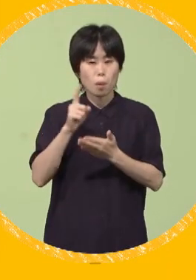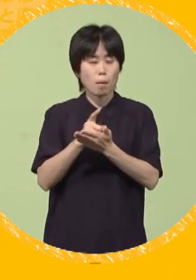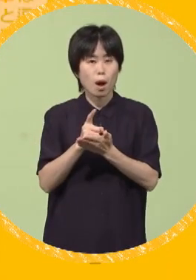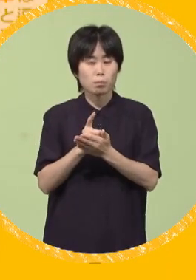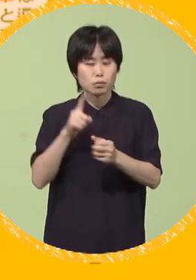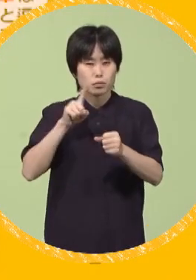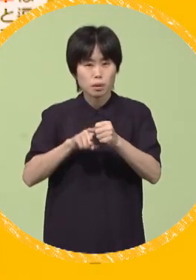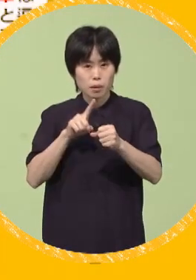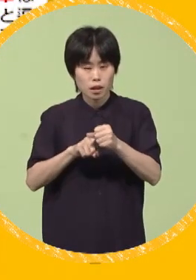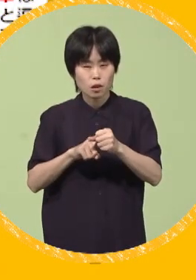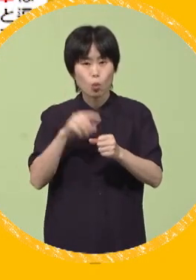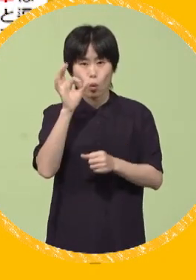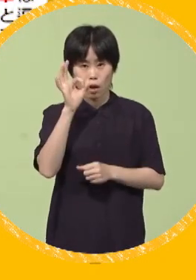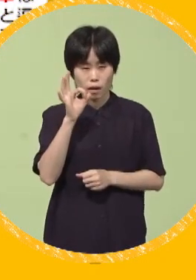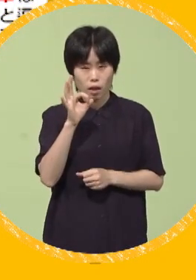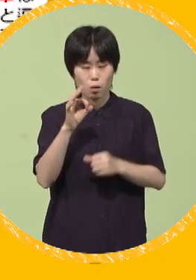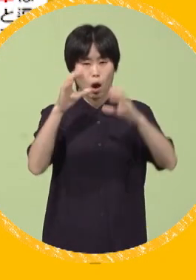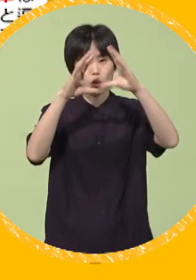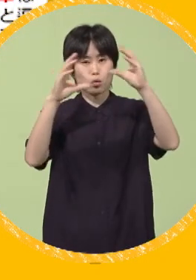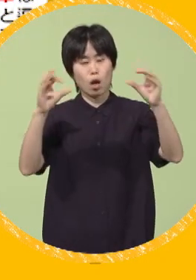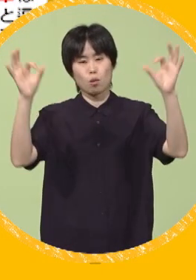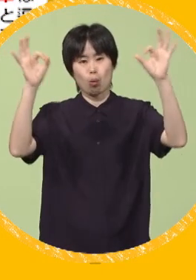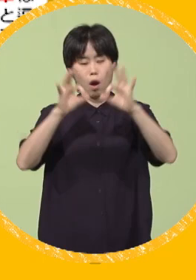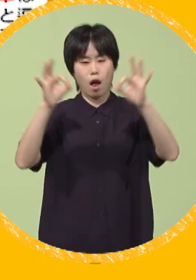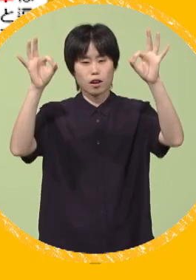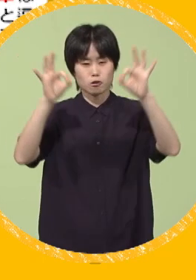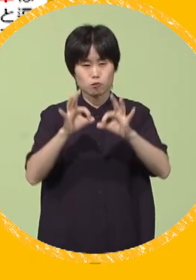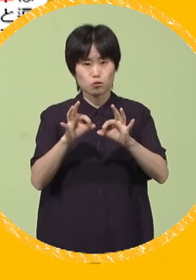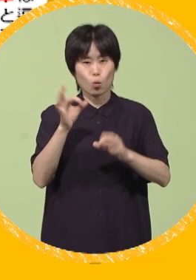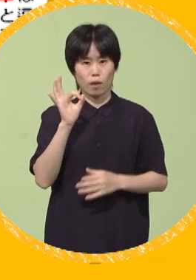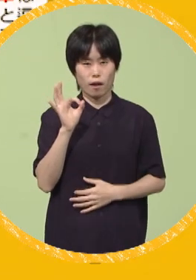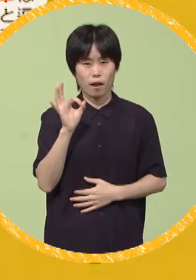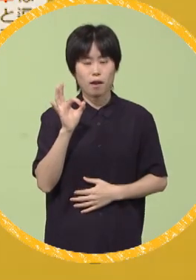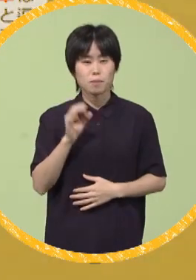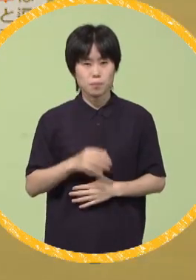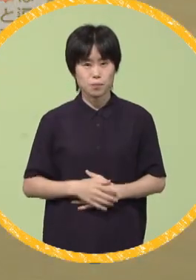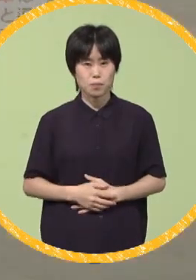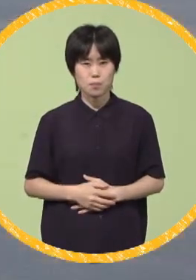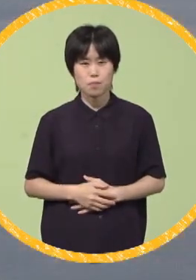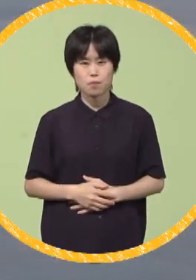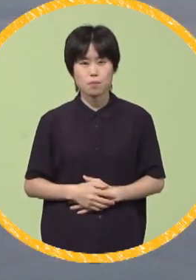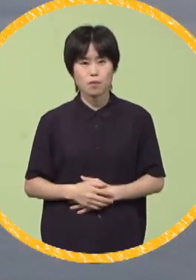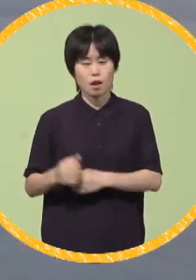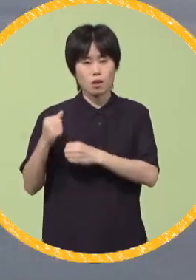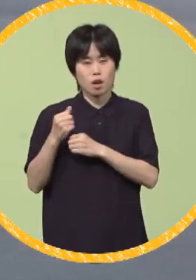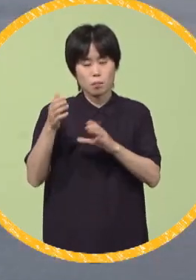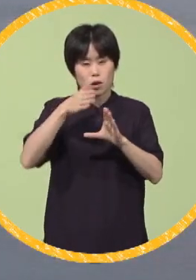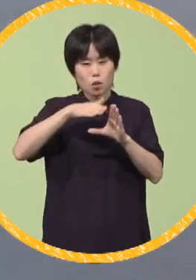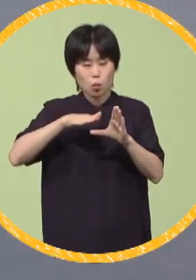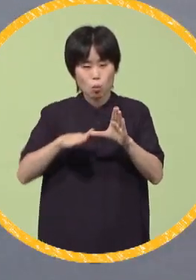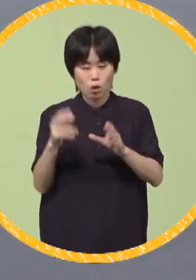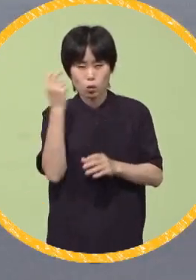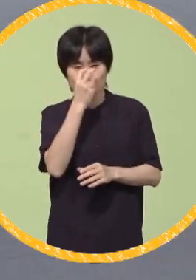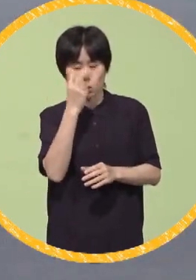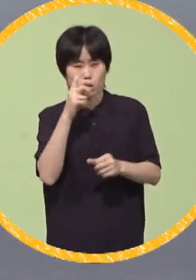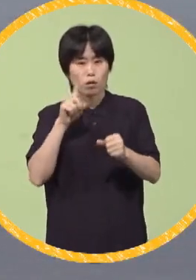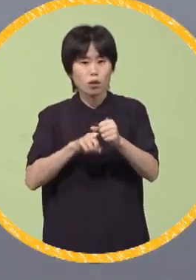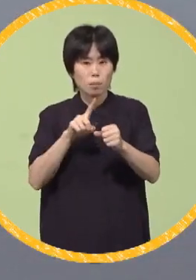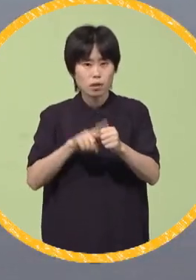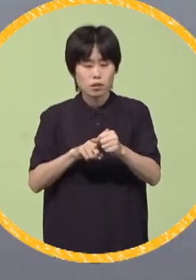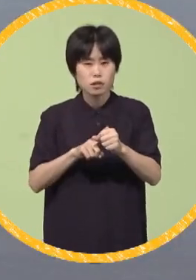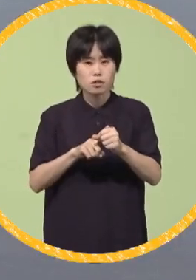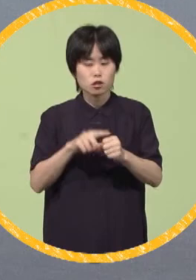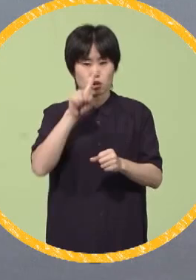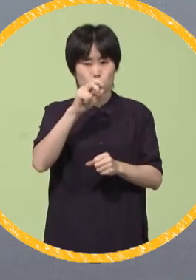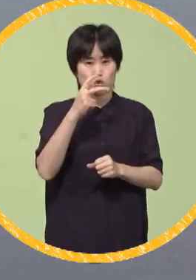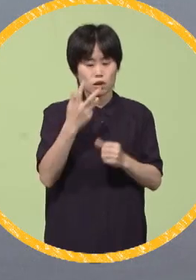を作るための資金はクラウドファンディングで集めた寄付金。相模湾の実態調査のために一般の17